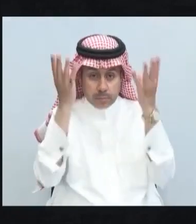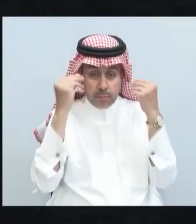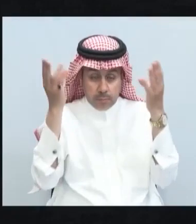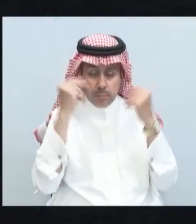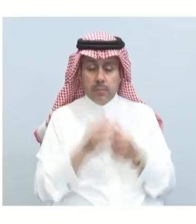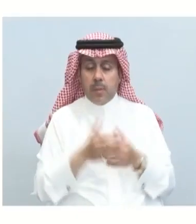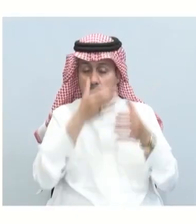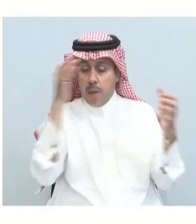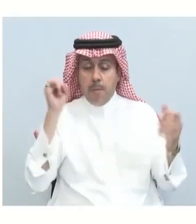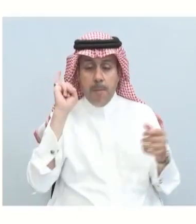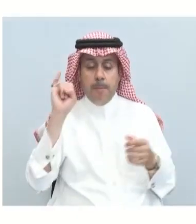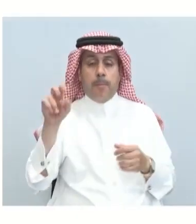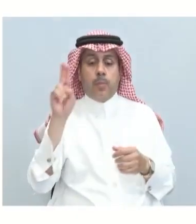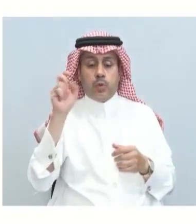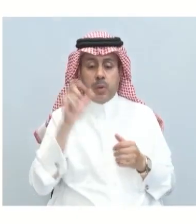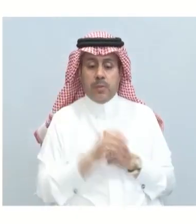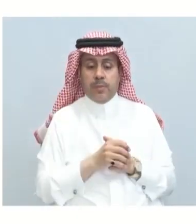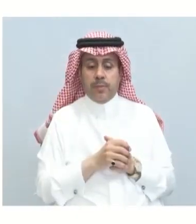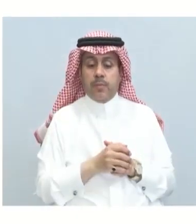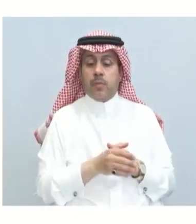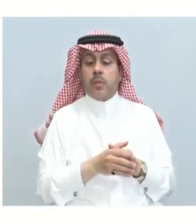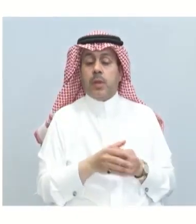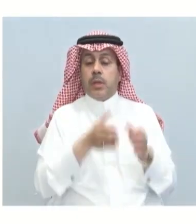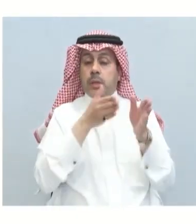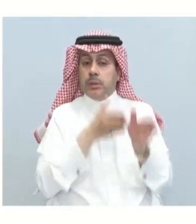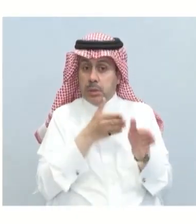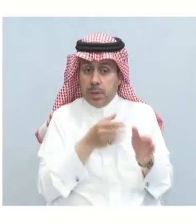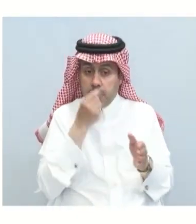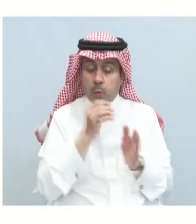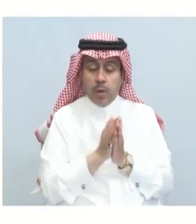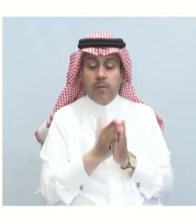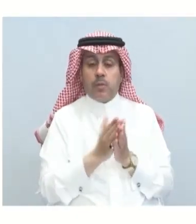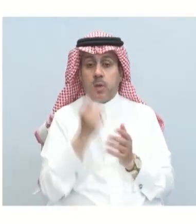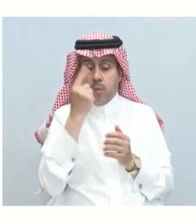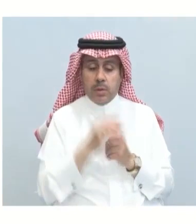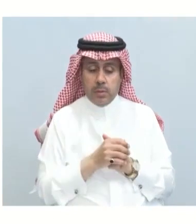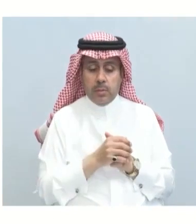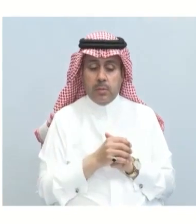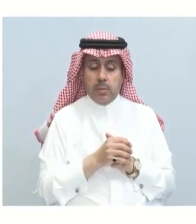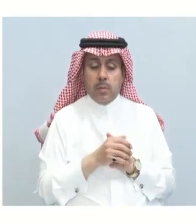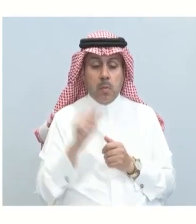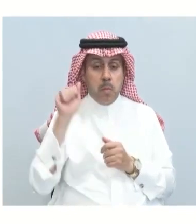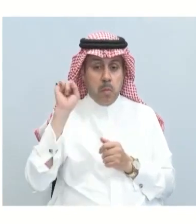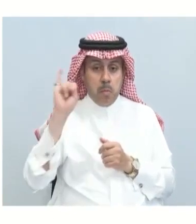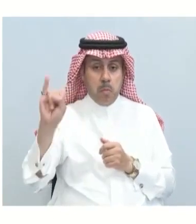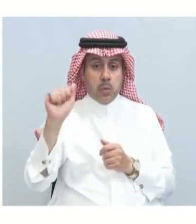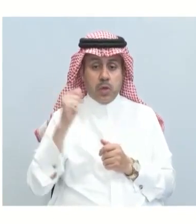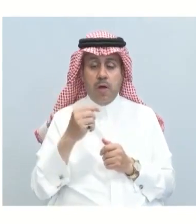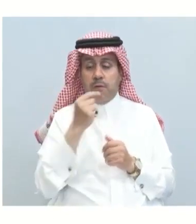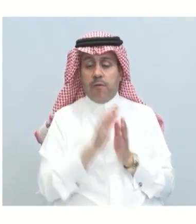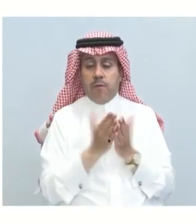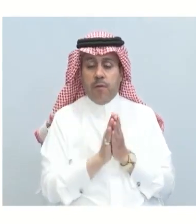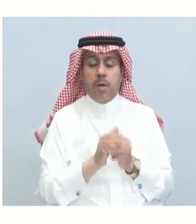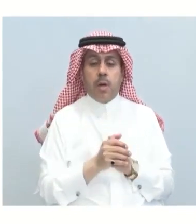الايات المتشابهه كذلك الالتزام بالقراءه في مصحف واحد وافضل مصحف مصحف الملك فهد مصحف